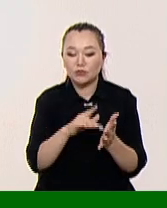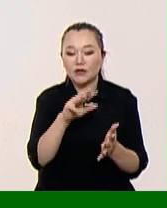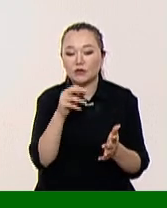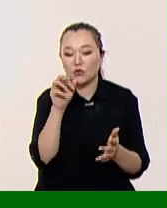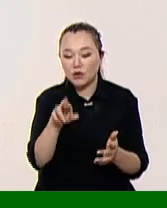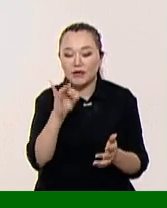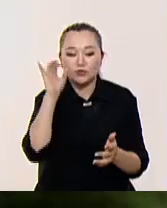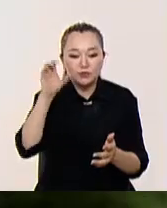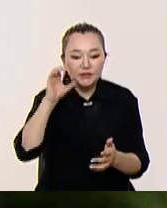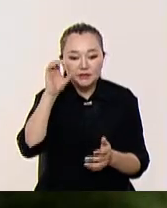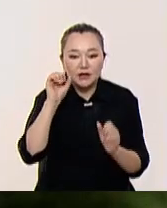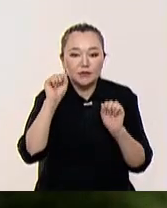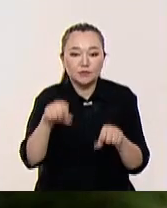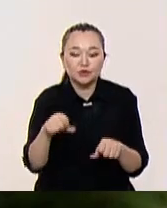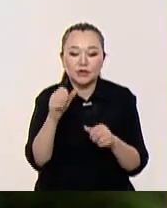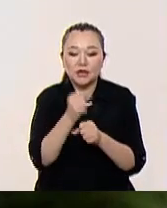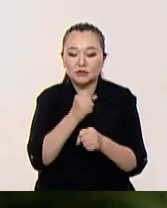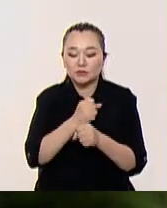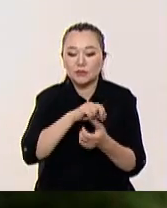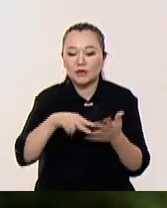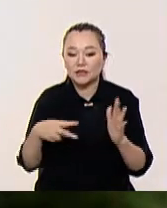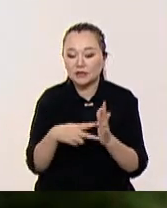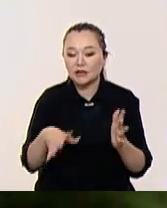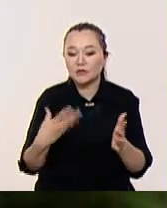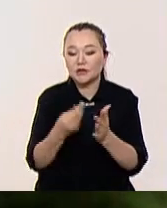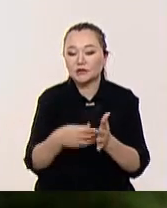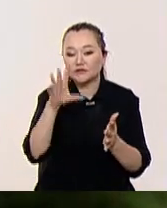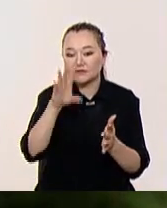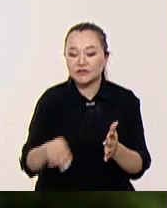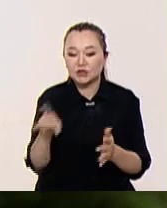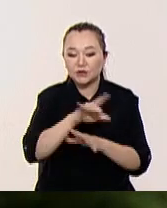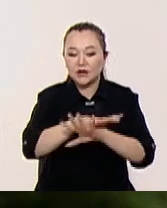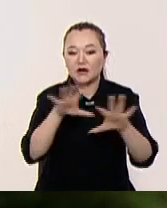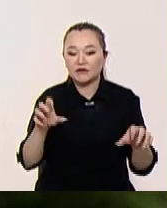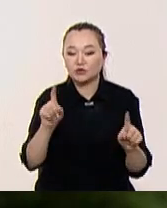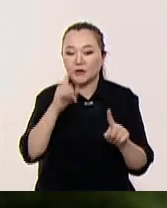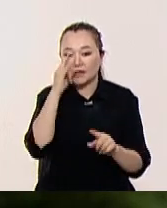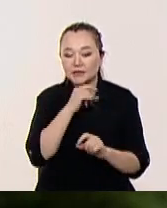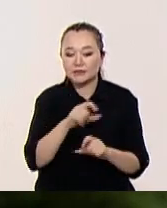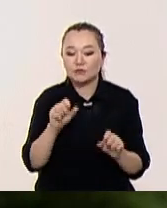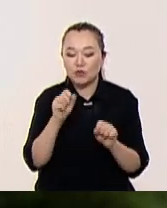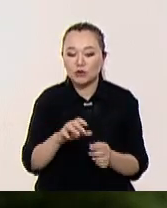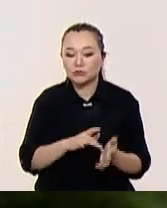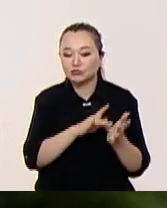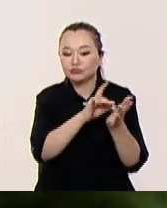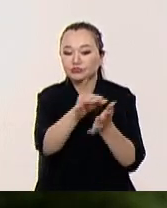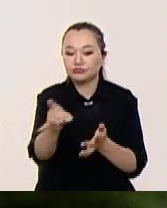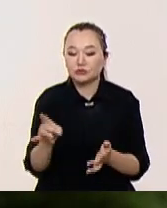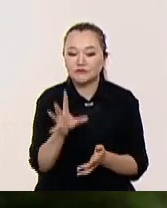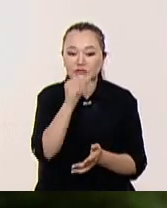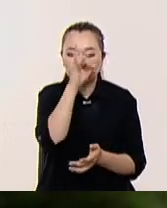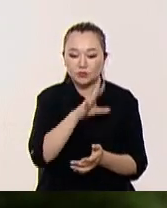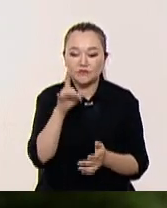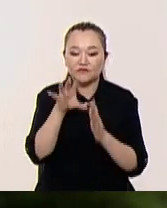и Узбекистана. Разработчики планируют охватить все регионы страны, чтобы казахстанцы могли ездить по всей республике,